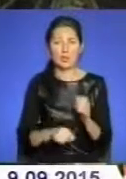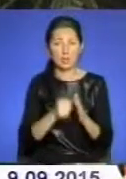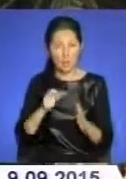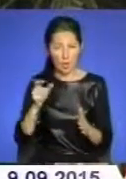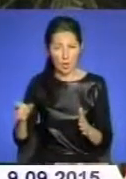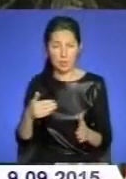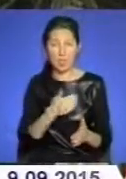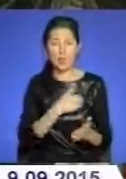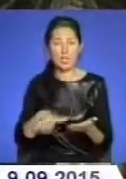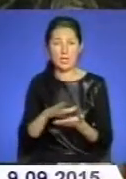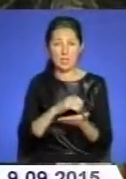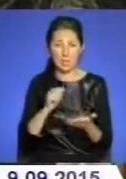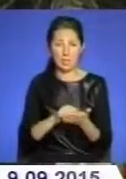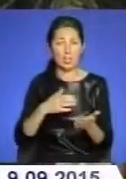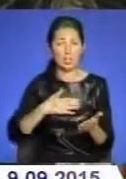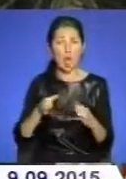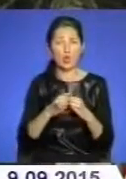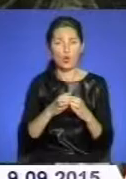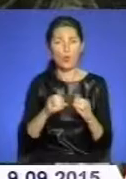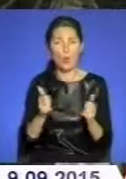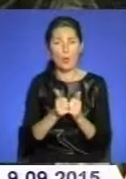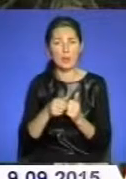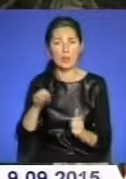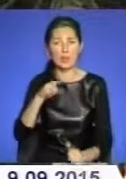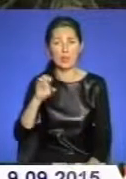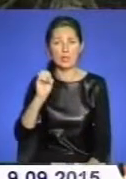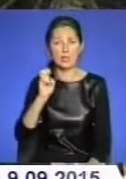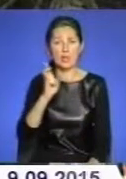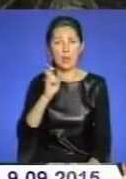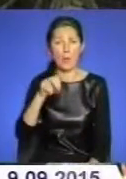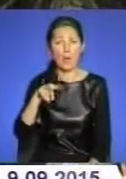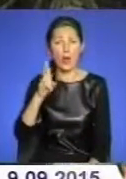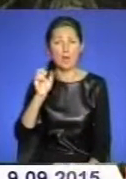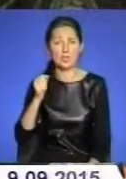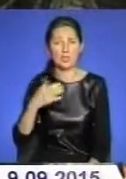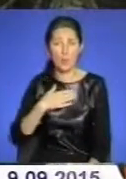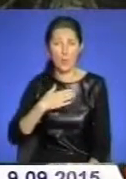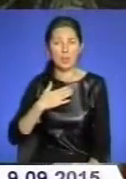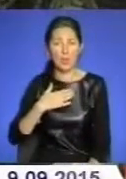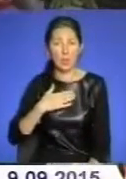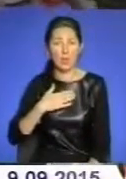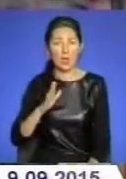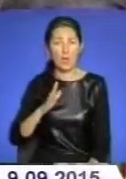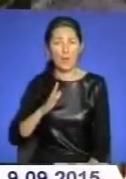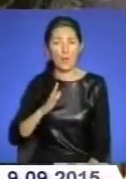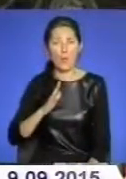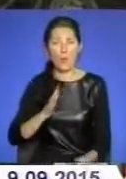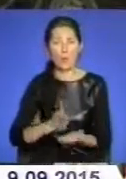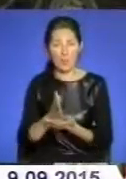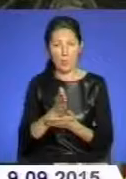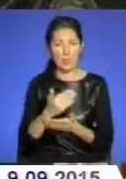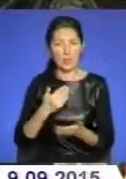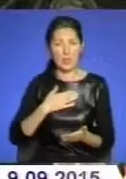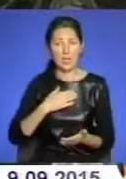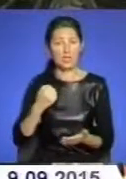повністю його знищити. І в мене був якраз напрямок, я їм не дозволяв, ну, наші війська не дозволяли їх